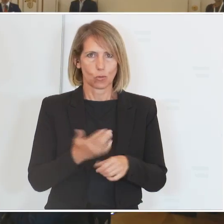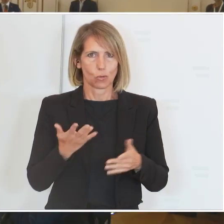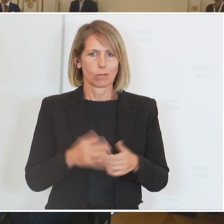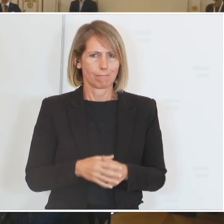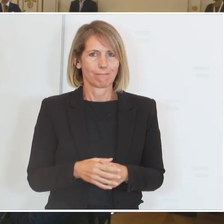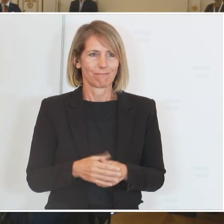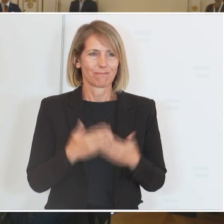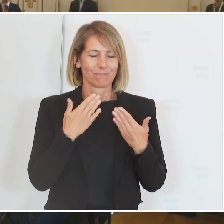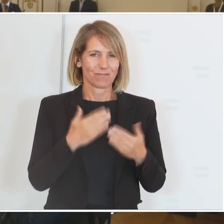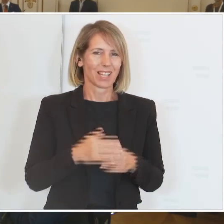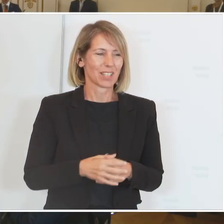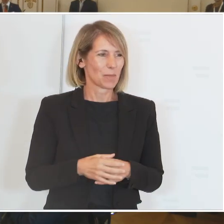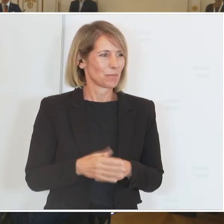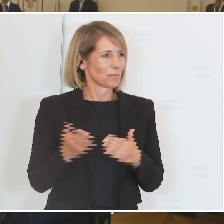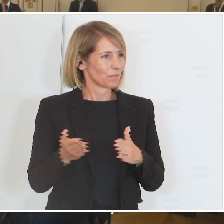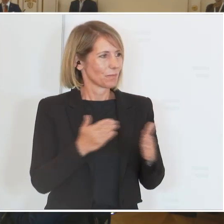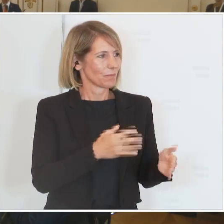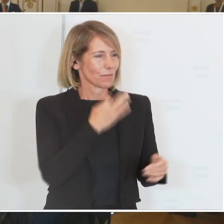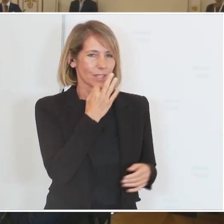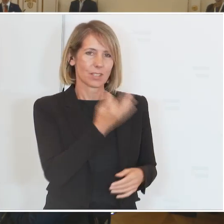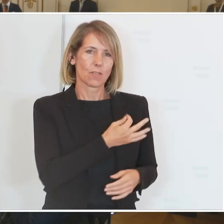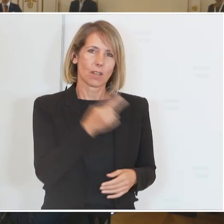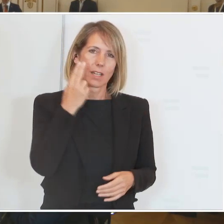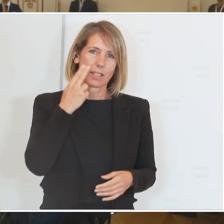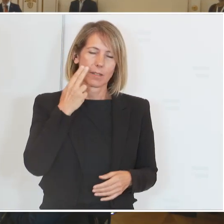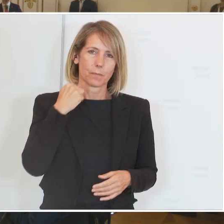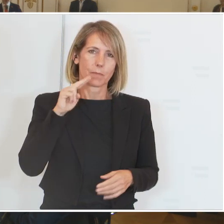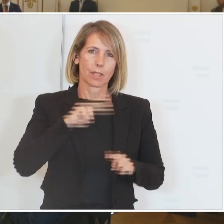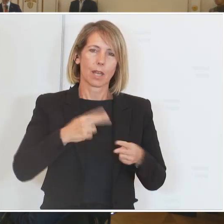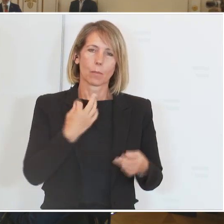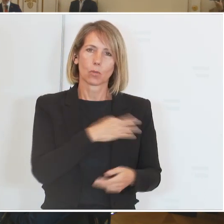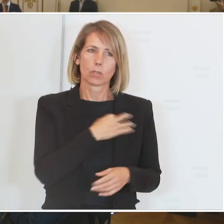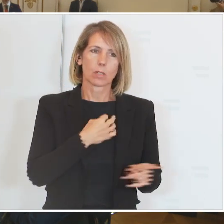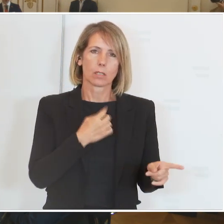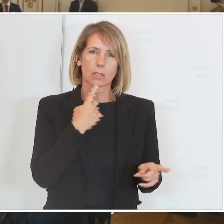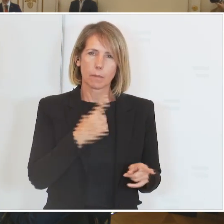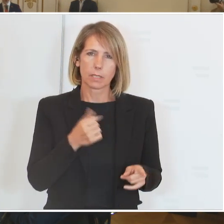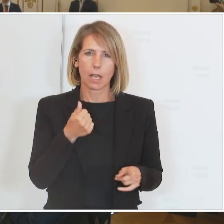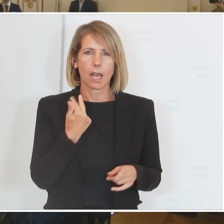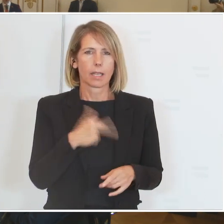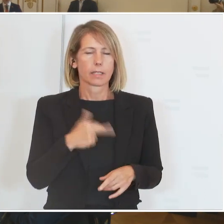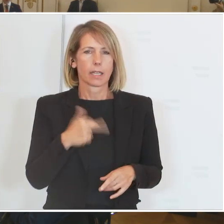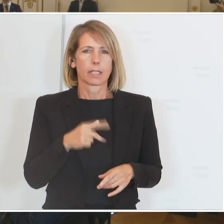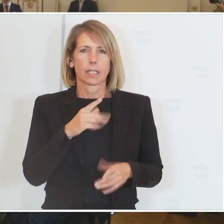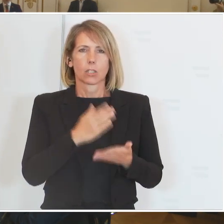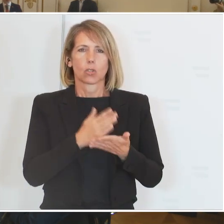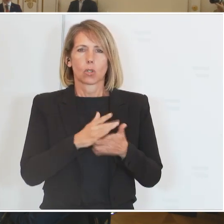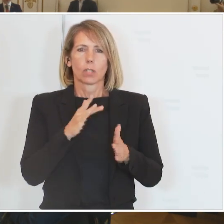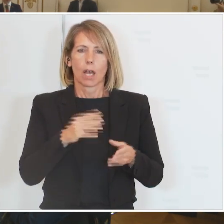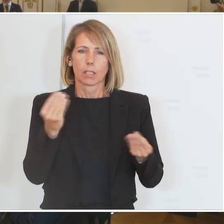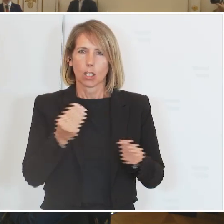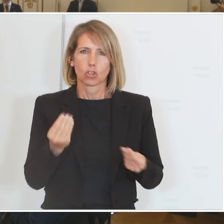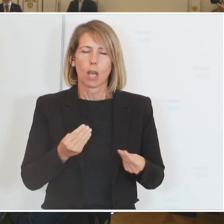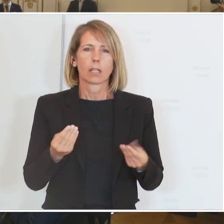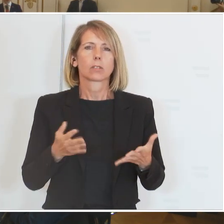Dankeschön. Herr Bundeskanzler, Sie haben ja mit diesem einen Drittel sich einen gewissen Gestaltungsspielraum offen gelassen. Es gibt